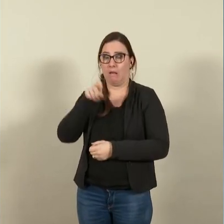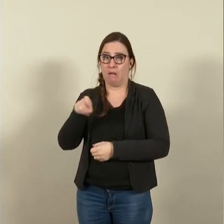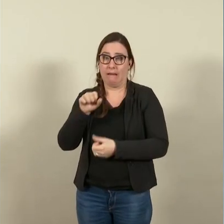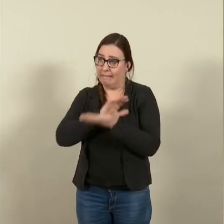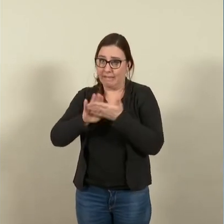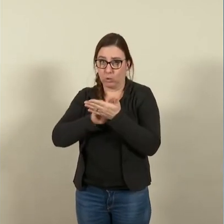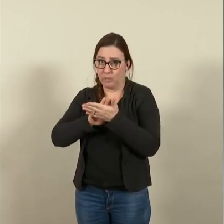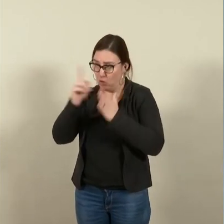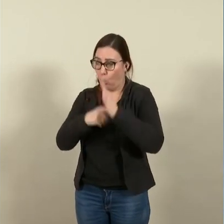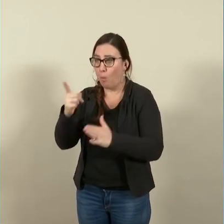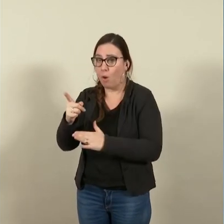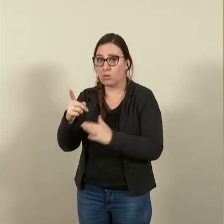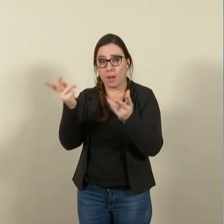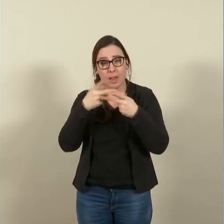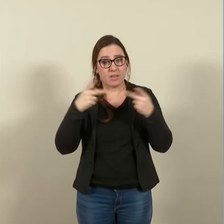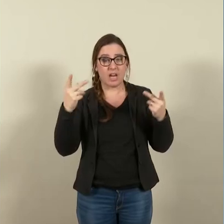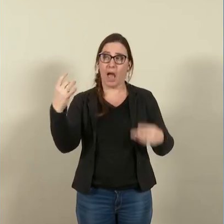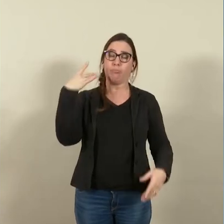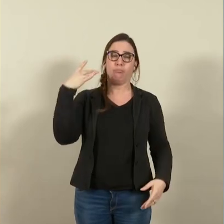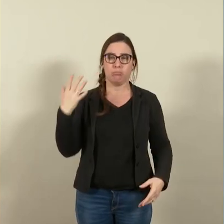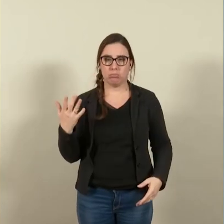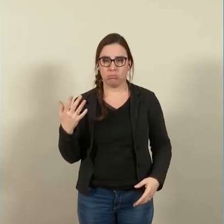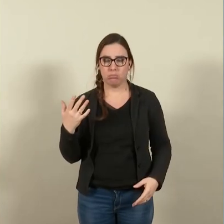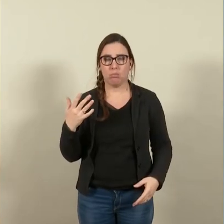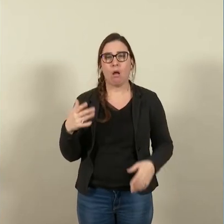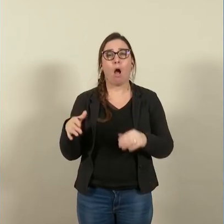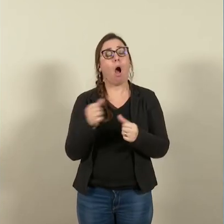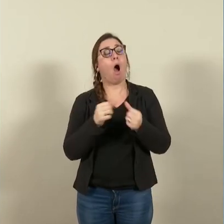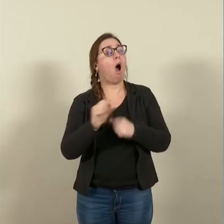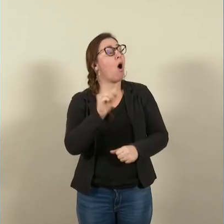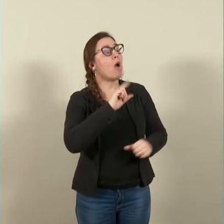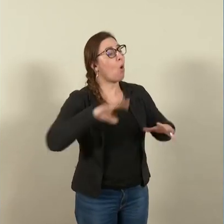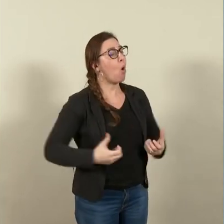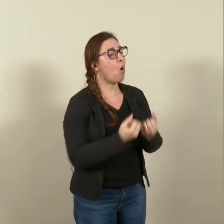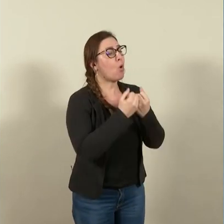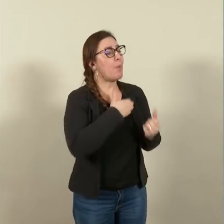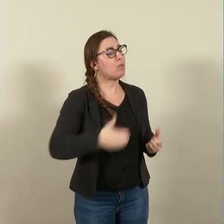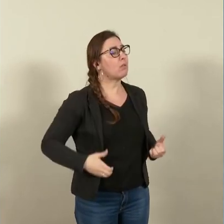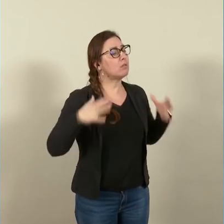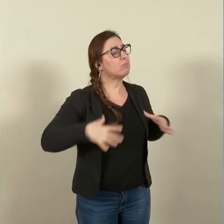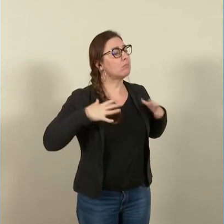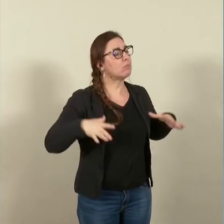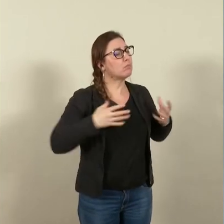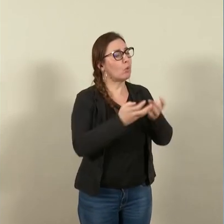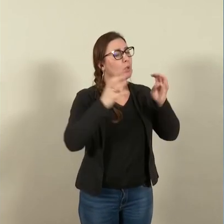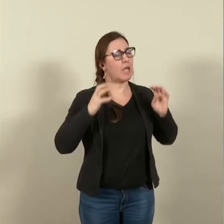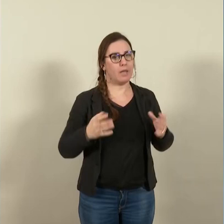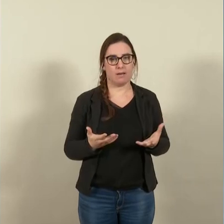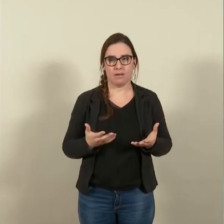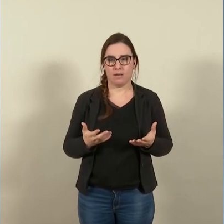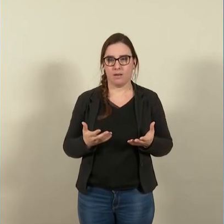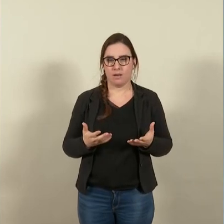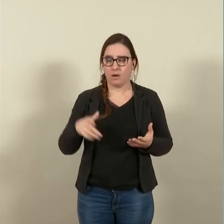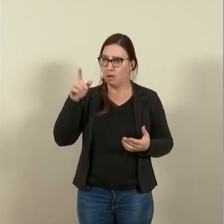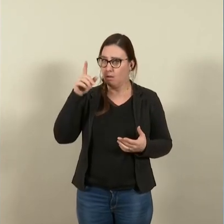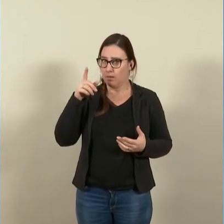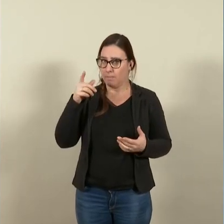revient dessus en déclarant IR recevable donc sous prétexte que celle-ci donc ne rentre pas donc dans le cadre de la compétence du conseil municipal ce qui n'est pas